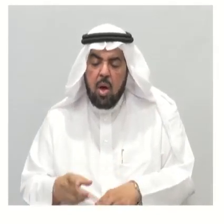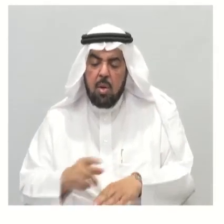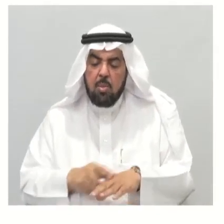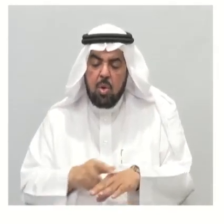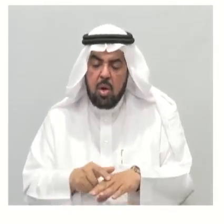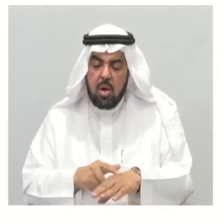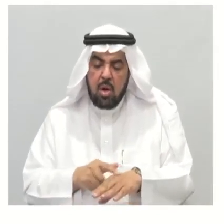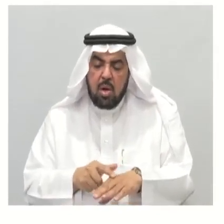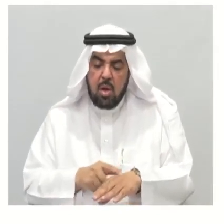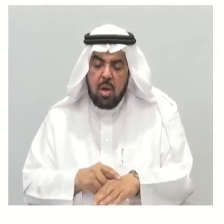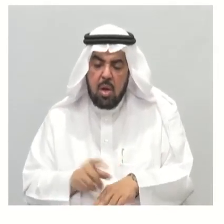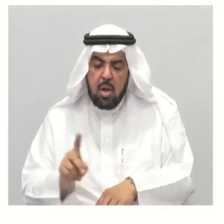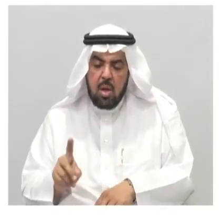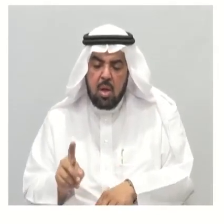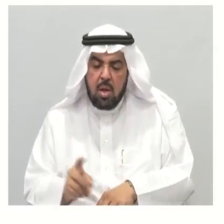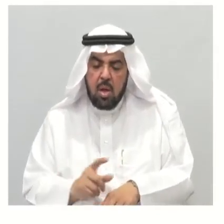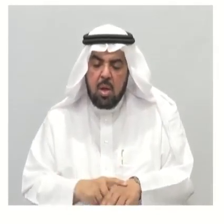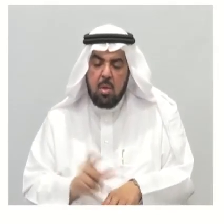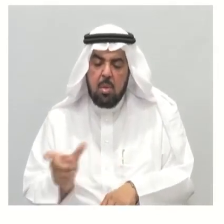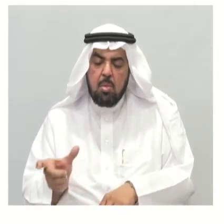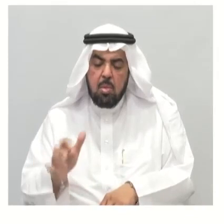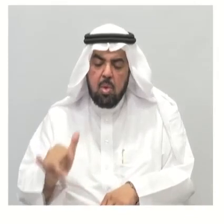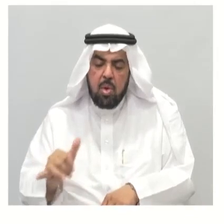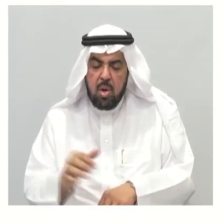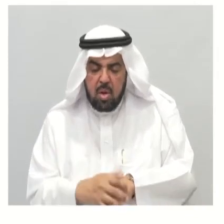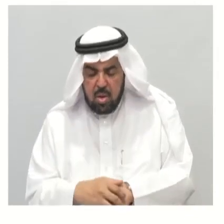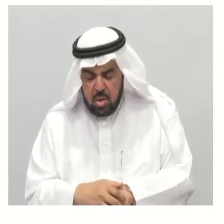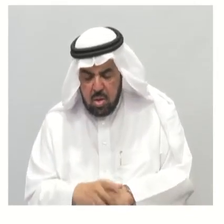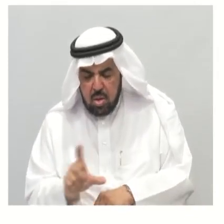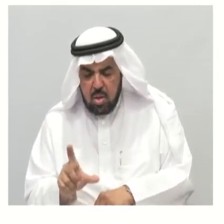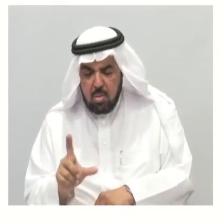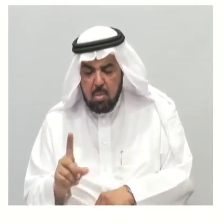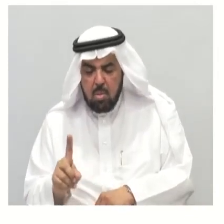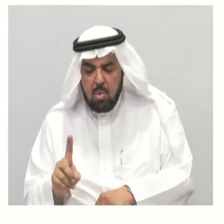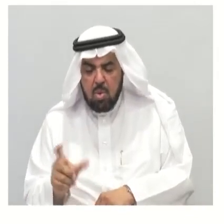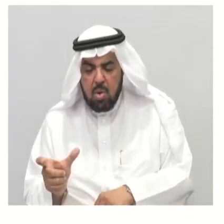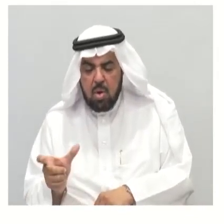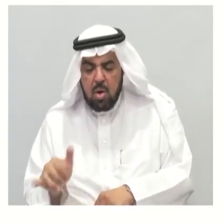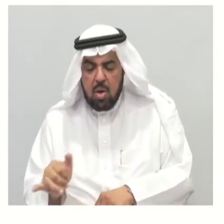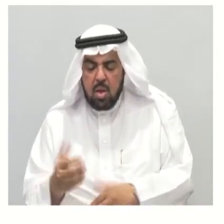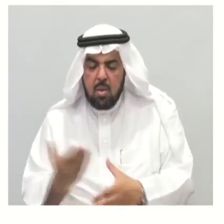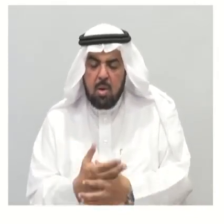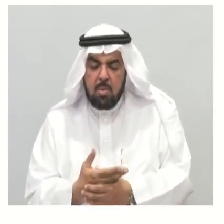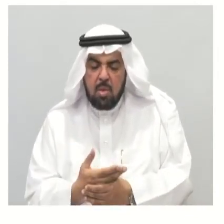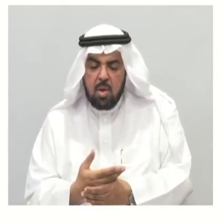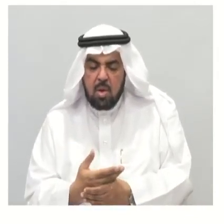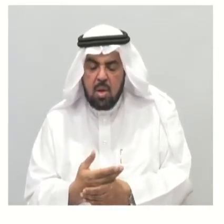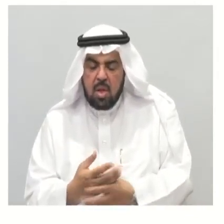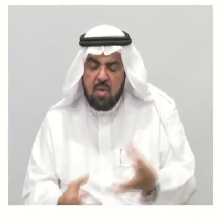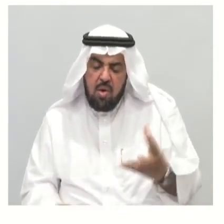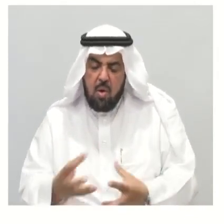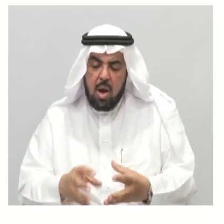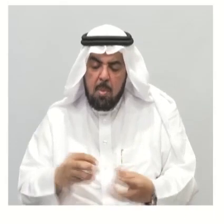ويصبح لونها فكر وجاوب إنه ممتاز، بني اللون. ما السبب؟ أحسنتم،